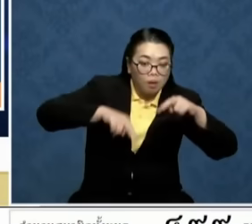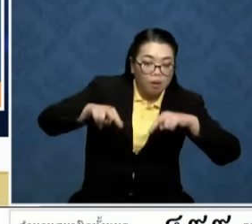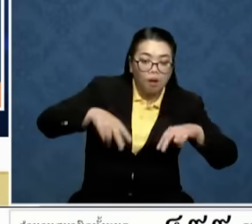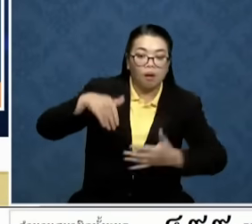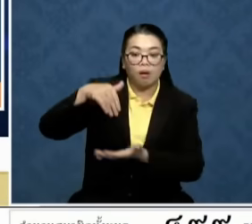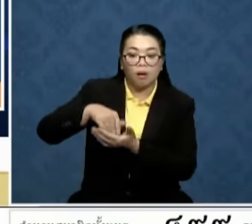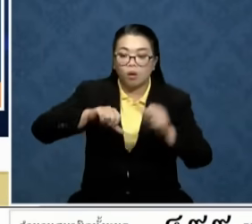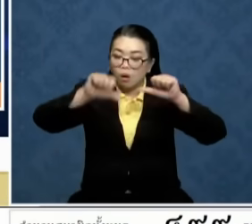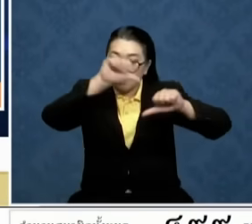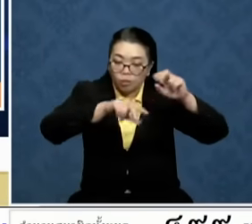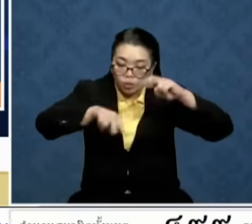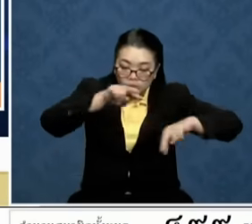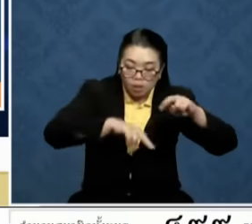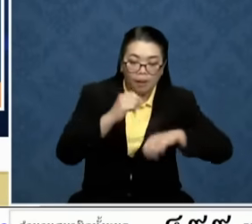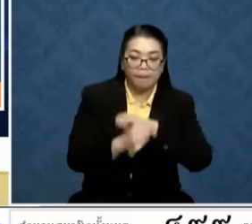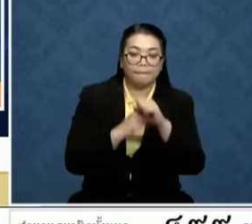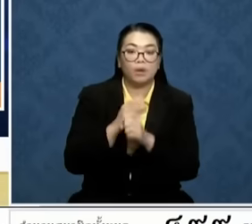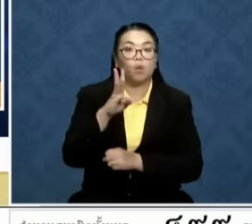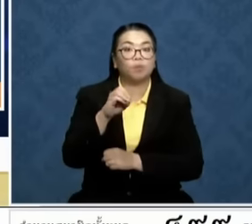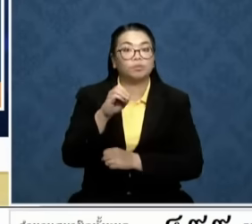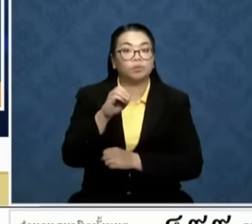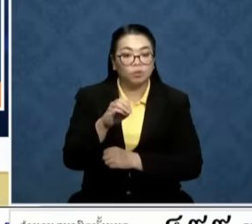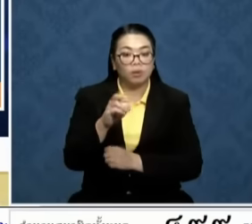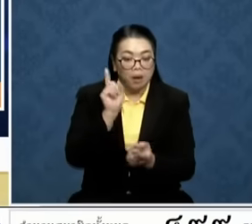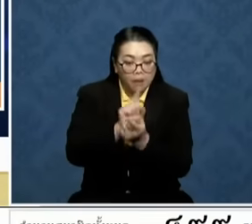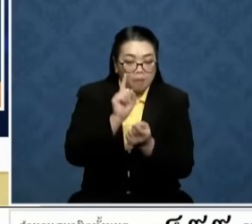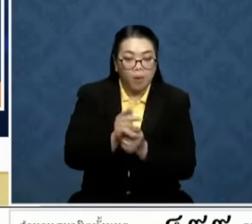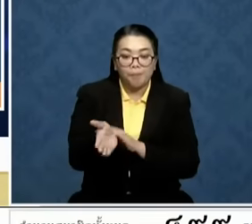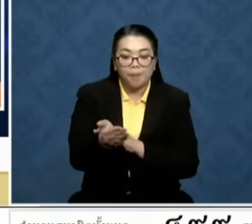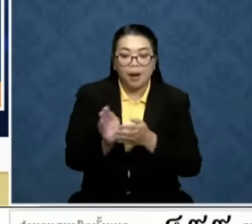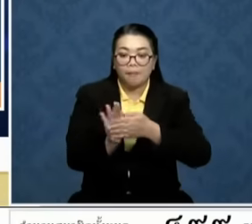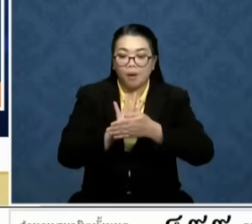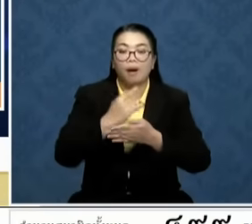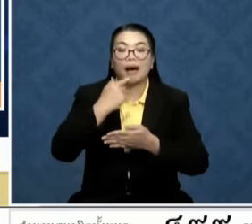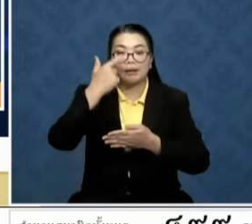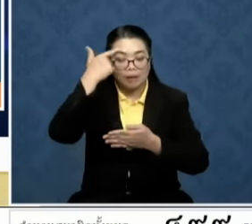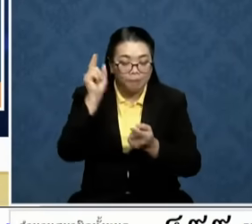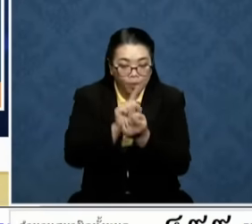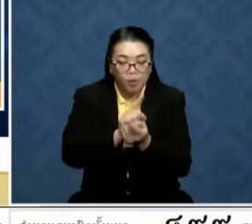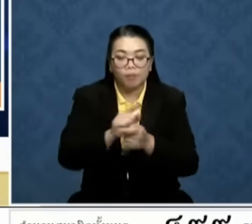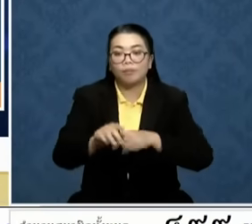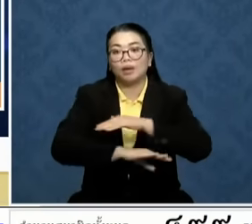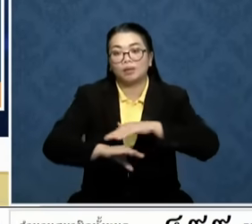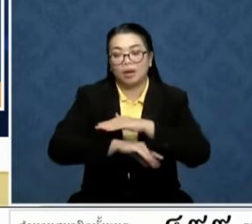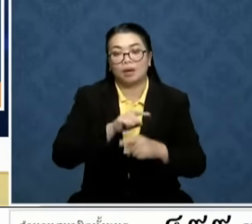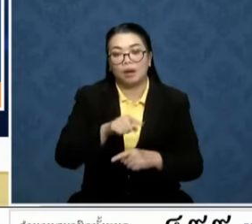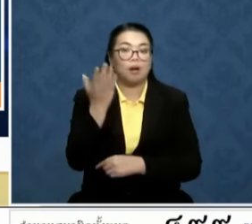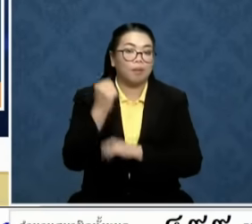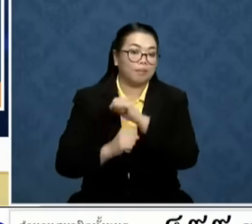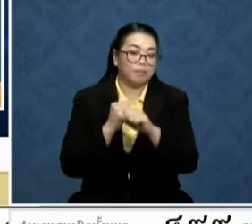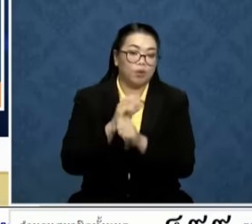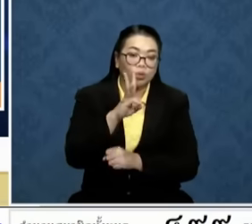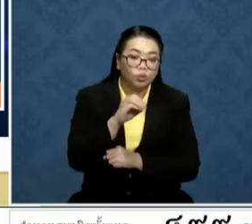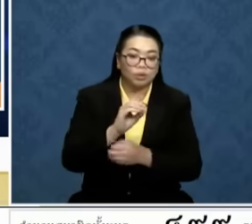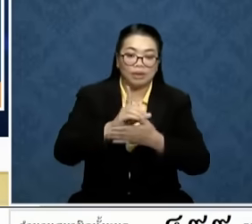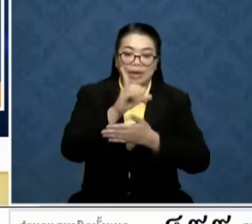ที่แลบตอนปี 60แล้วเจอสัตว์ทดลองอยู่ก็คือปลาหมอคางดำที่ขออนุญาตเข้ามาทดลองแล้ว DNA